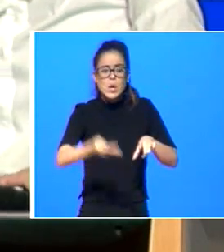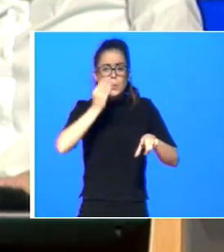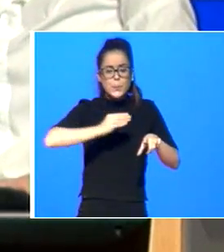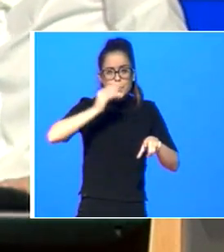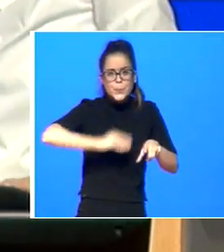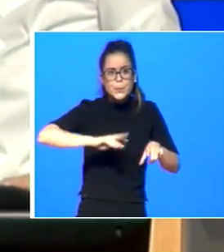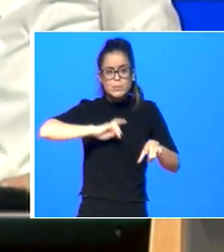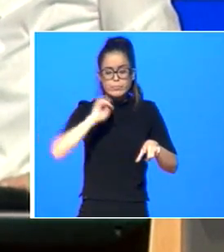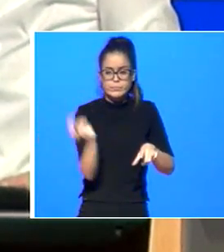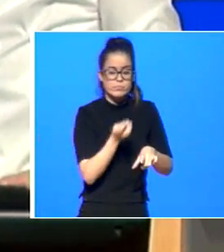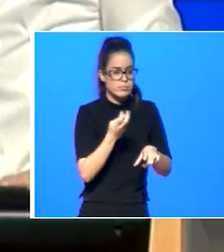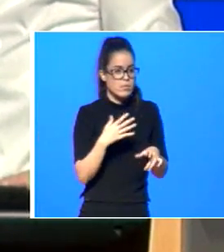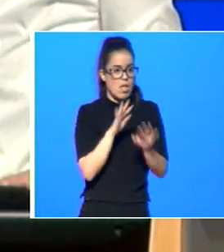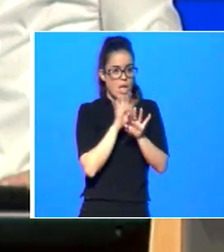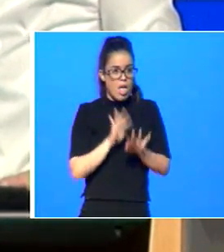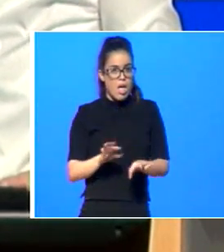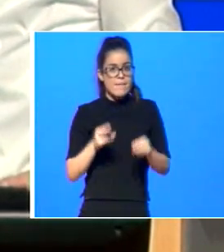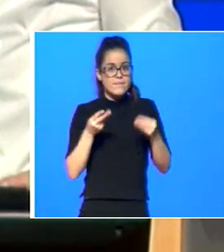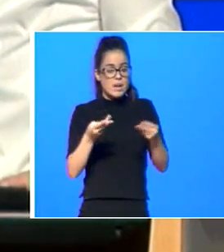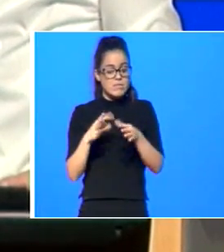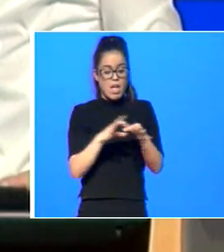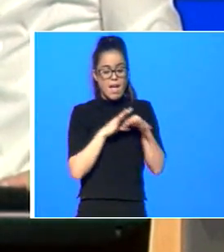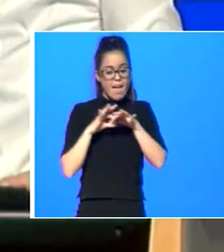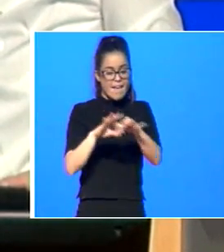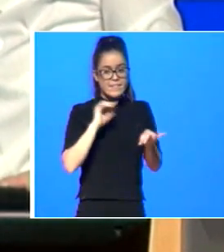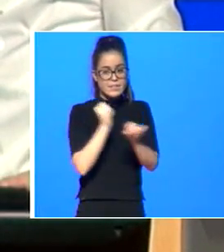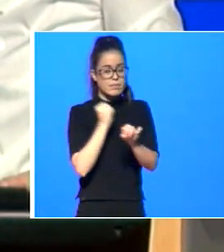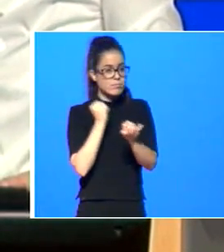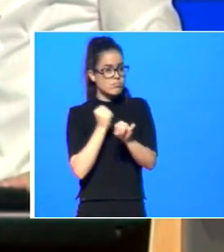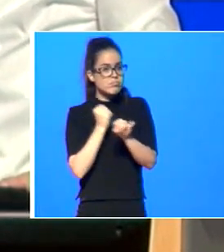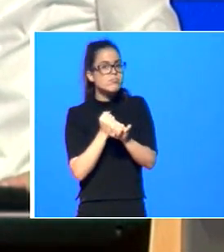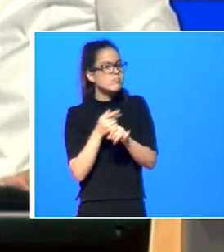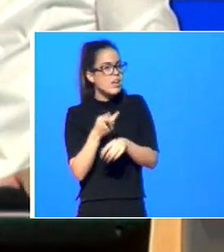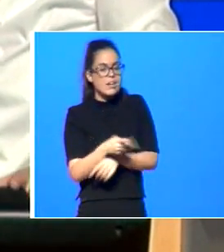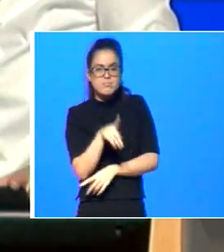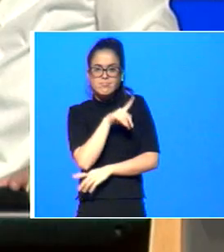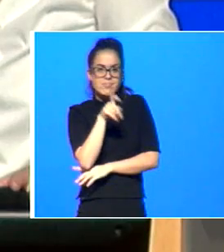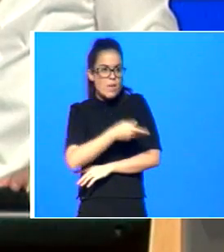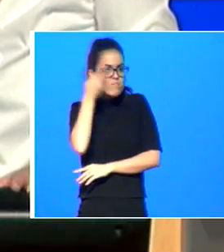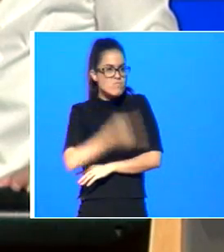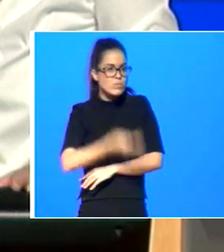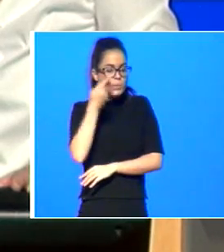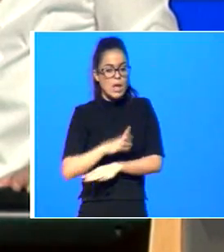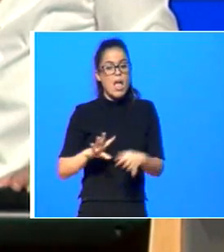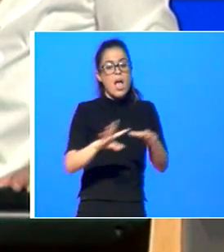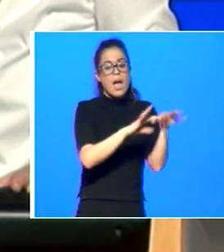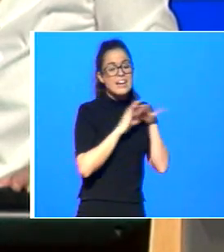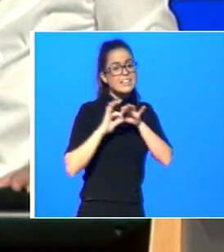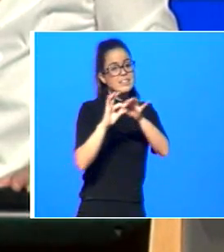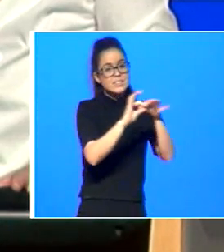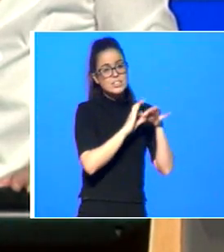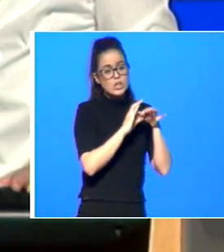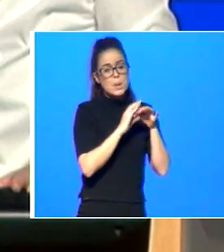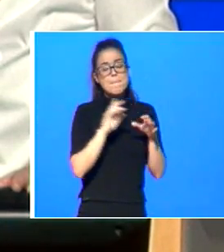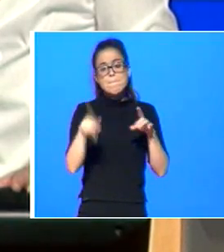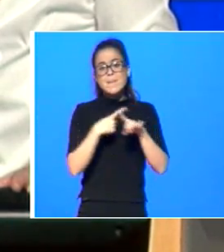arteko presentzia eta elkar laguntza funtsezkoa da. Anistasuna eta inklusioaren